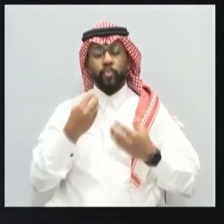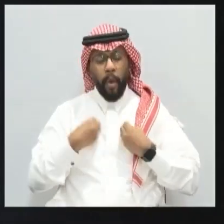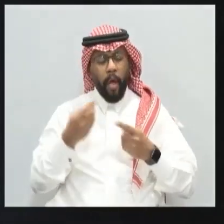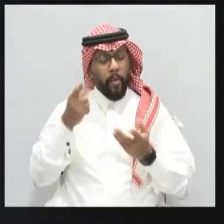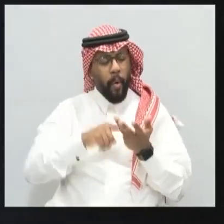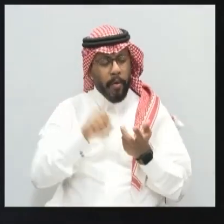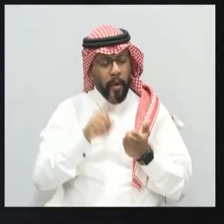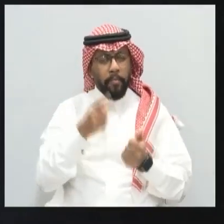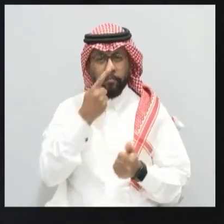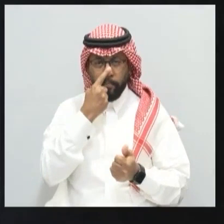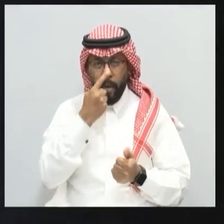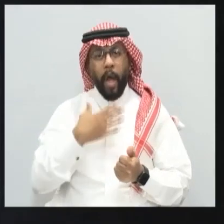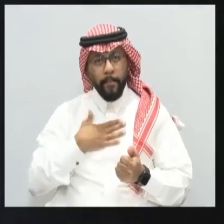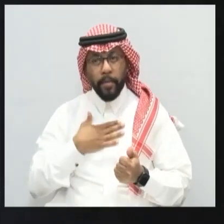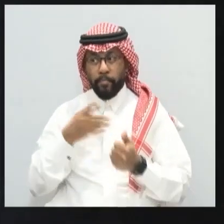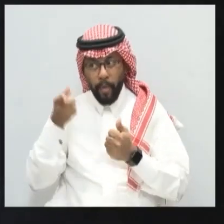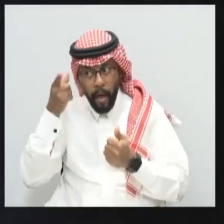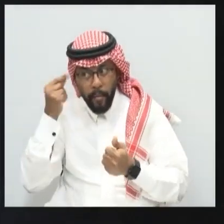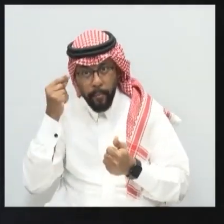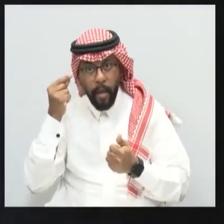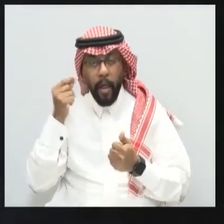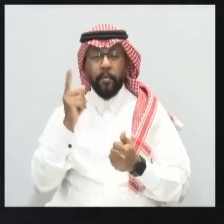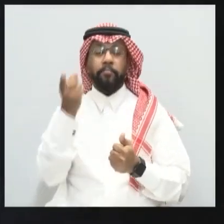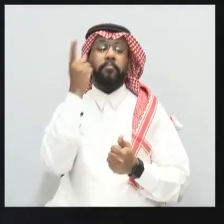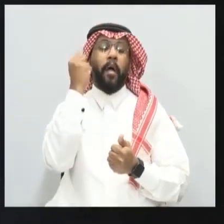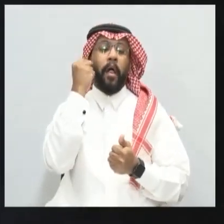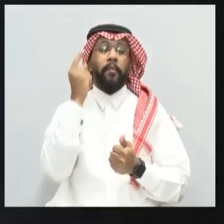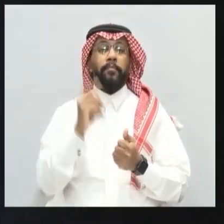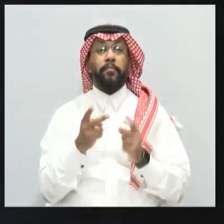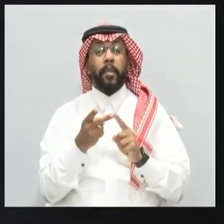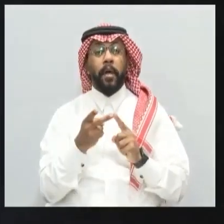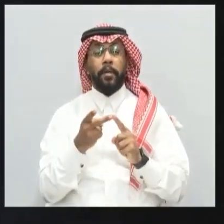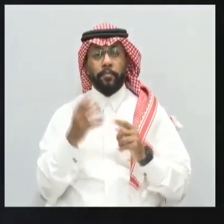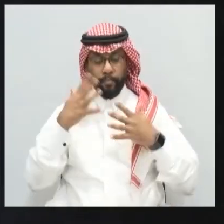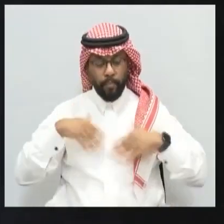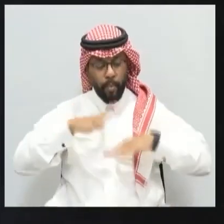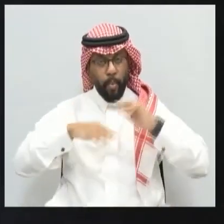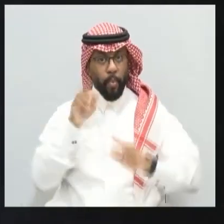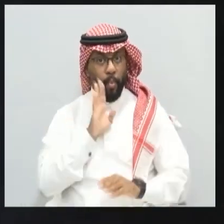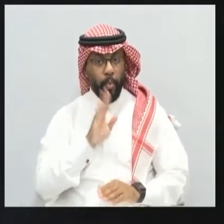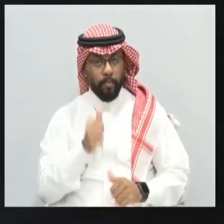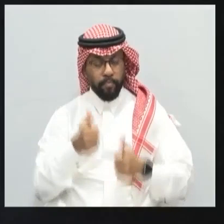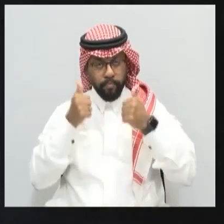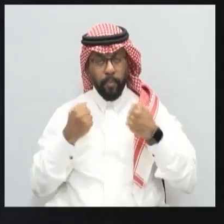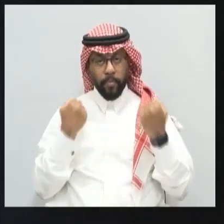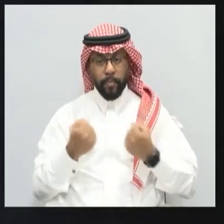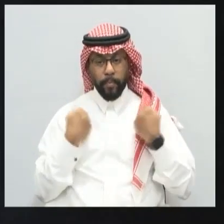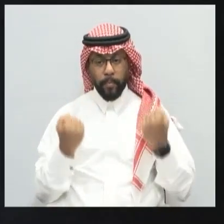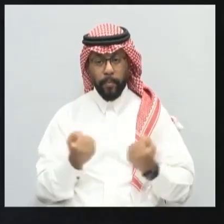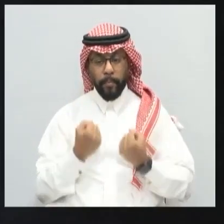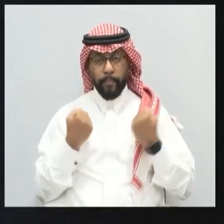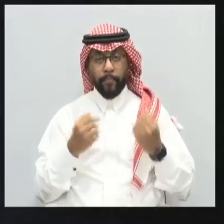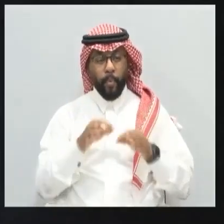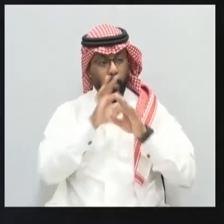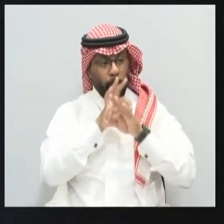ترغب بالعمل عليها واولا ان تمتلك تلك المقومات وتلك السمات و تدرب عليها ثم بعد ذلك ان تكون